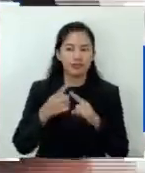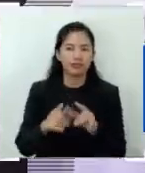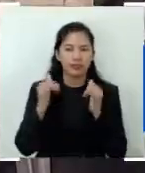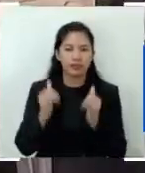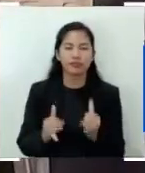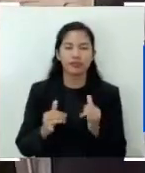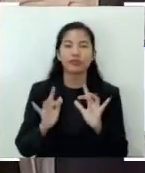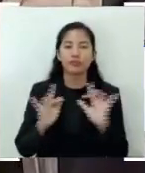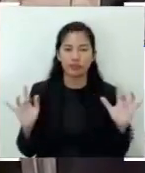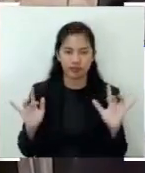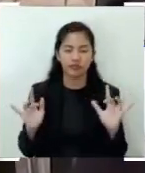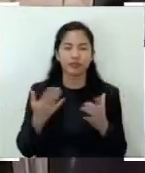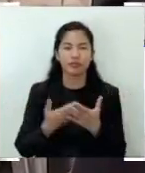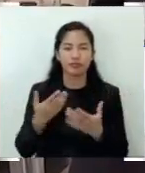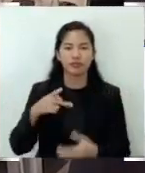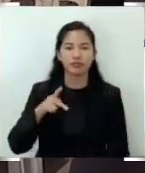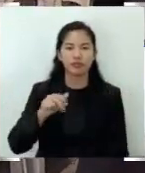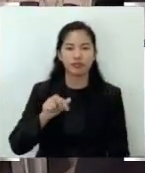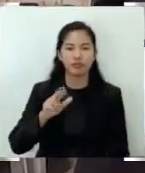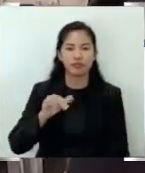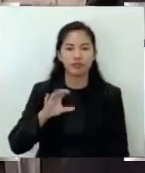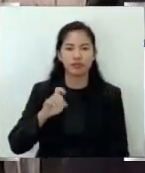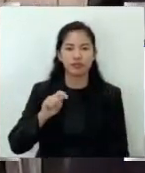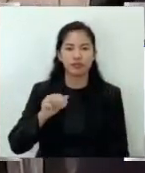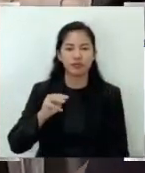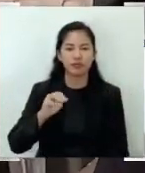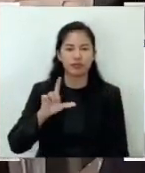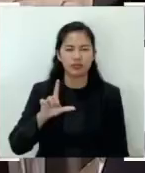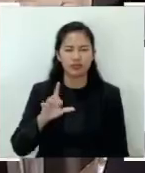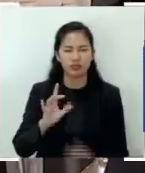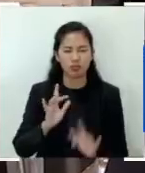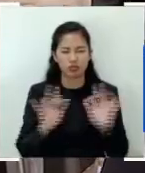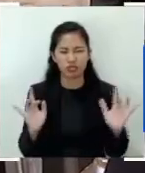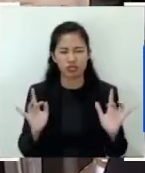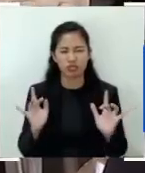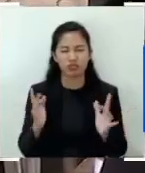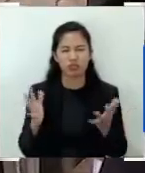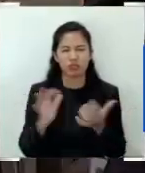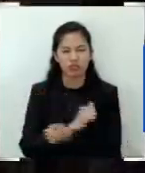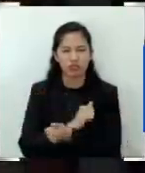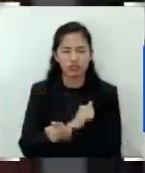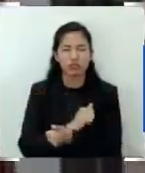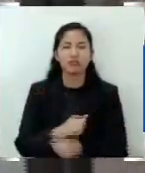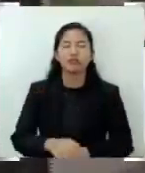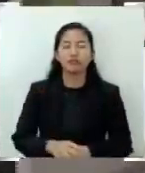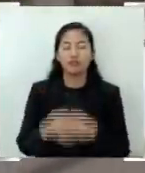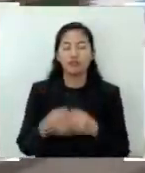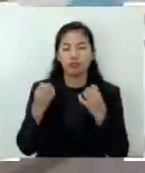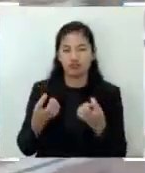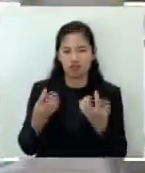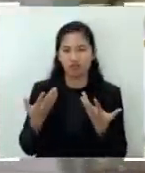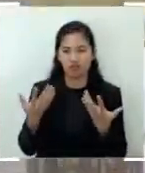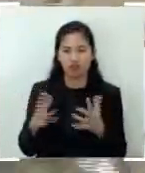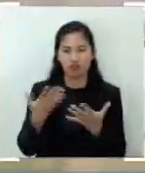paracetamol. Wala na raw po eh. Wala na? Wala po. Bakit daw? Ubus na raw po. Ang dami daw po bumili kagabi pa. Nang i-check namin